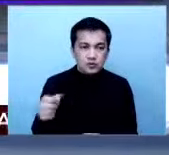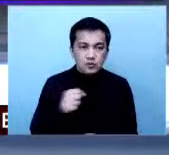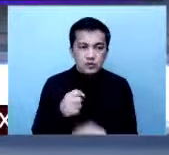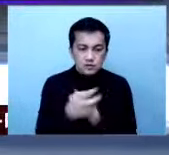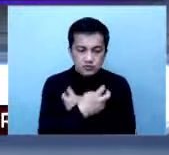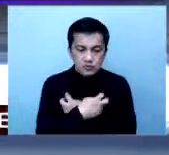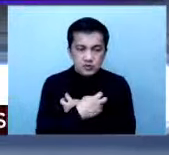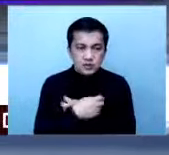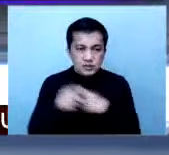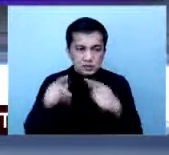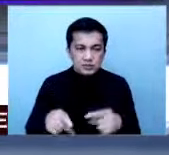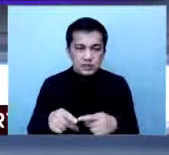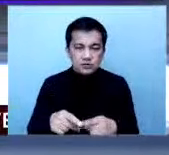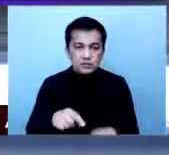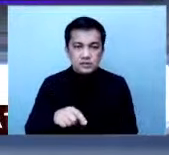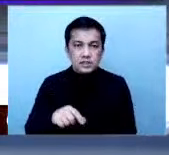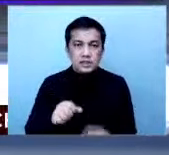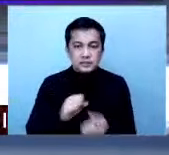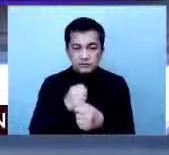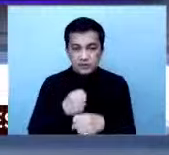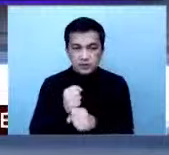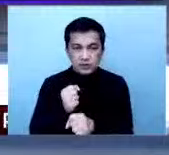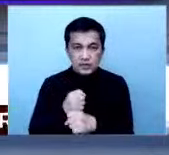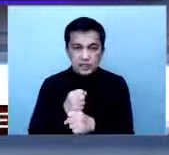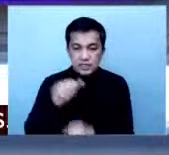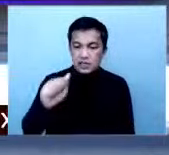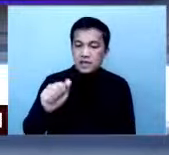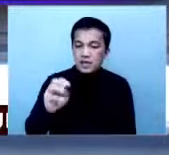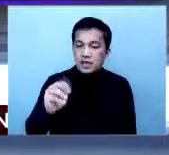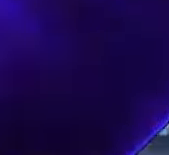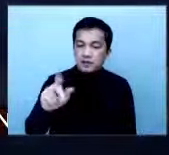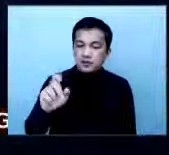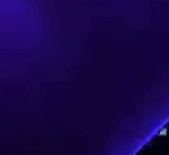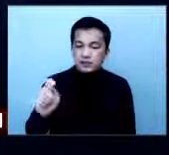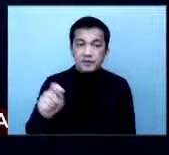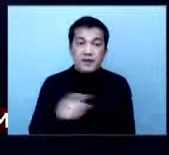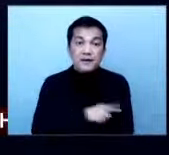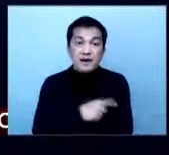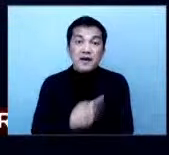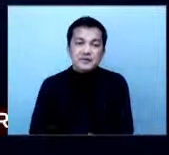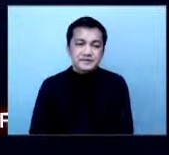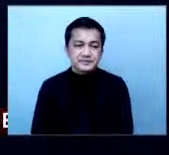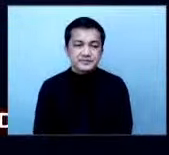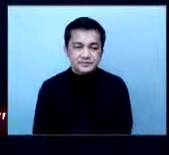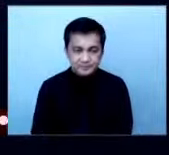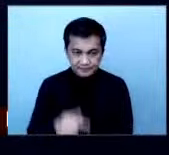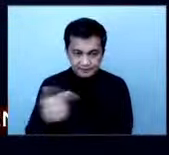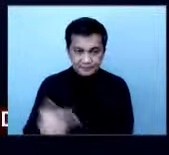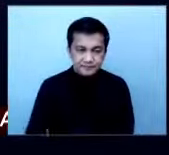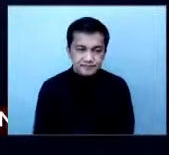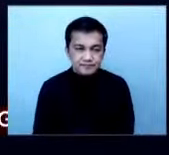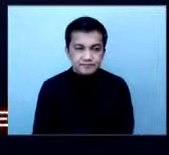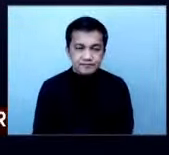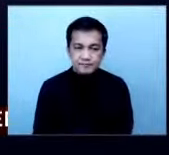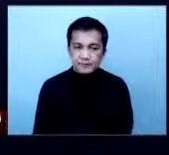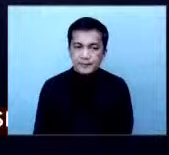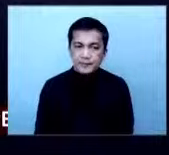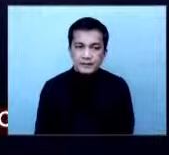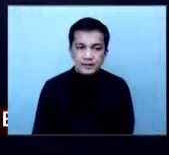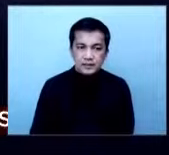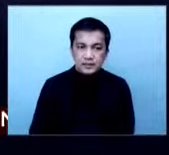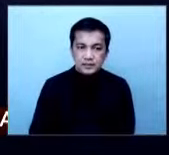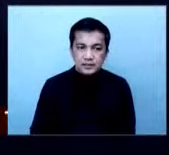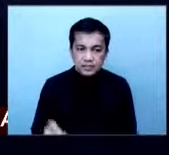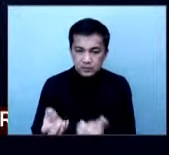anting-anting nasa frontline ng balitang yan si camil Samonte subong sa nitso